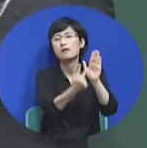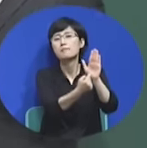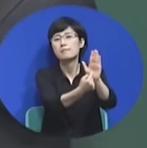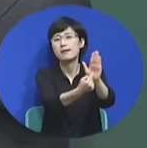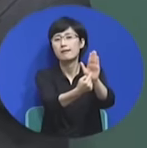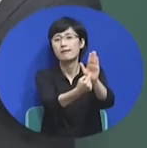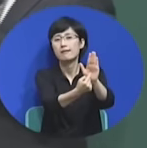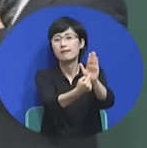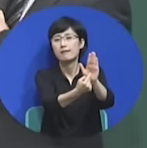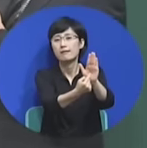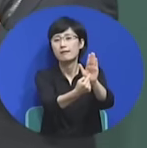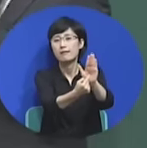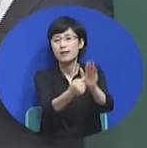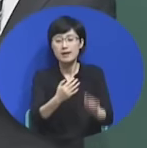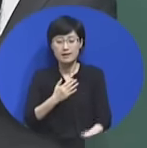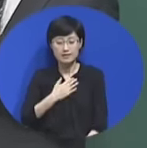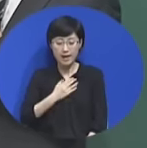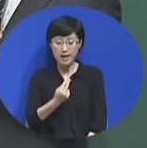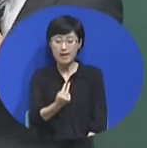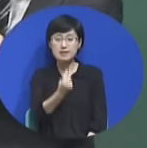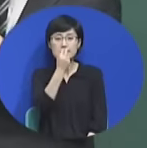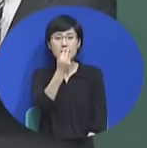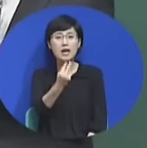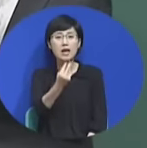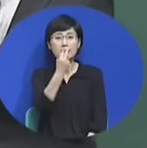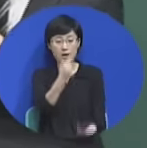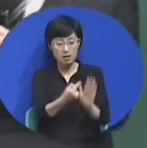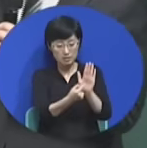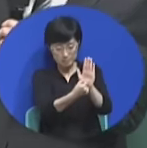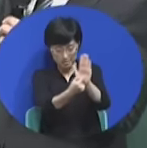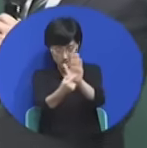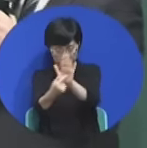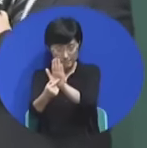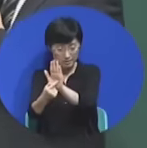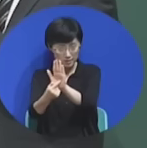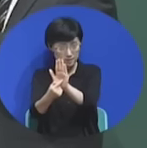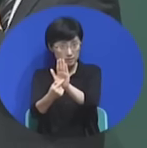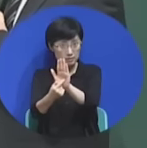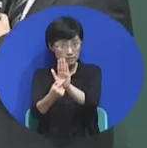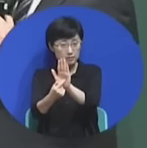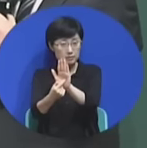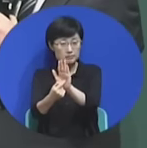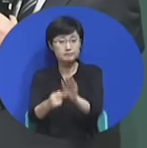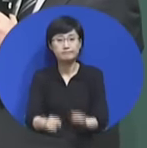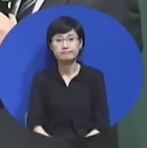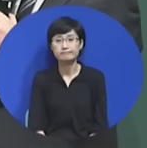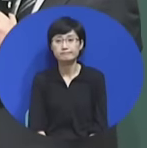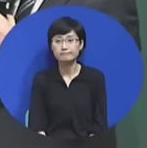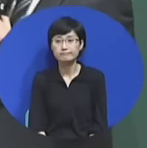会借着生命会浇灌在我的身上。 우리에게는 그 생명의 생명령으로 역으로 역사하게 되죠.